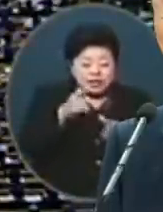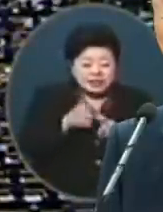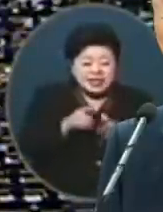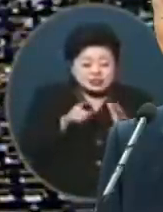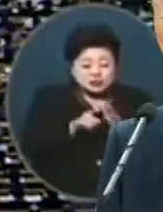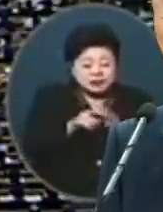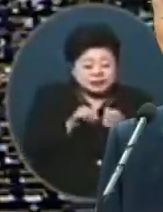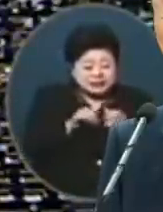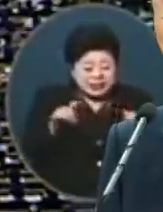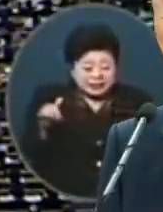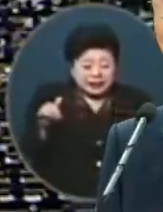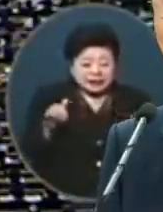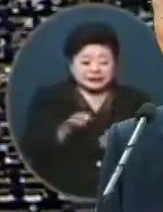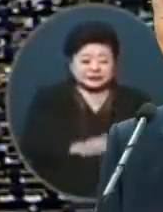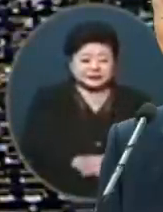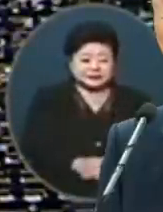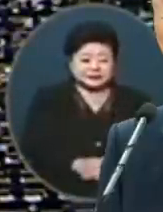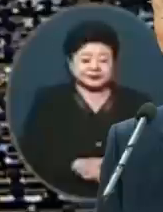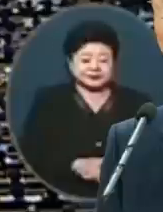믿는 사람에게는